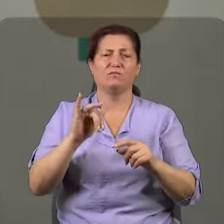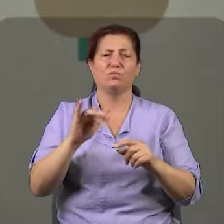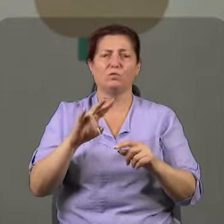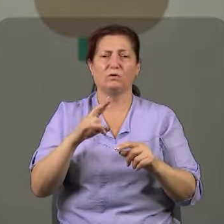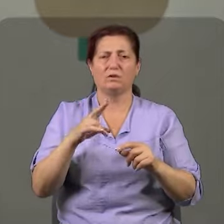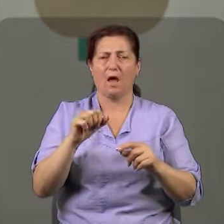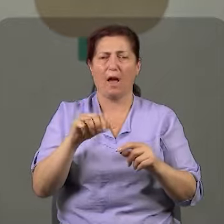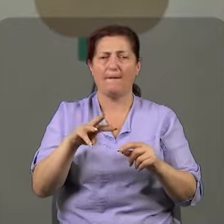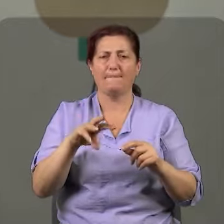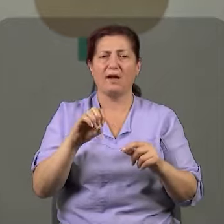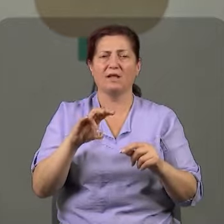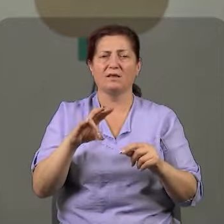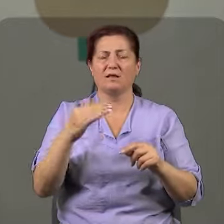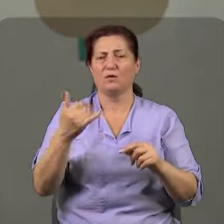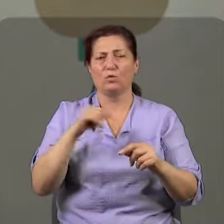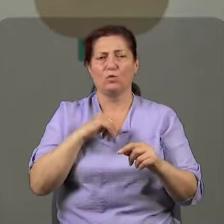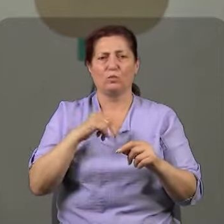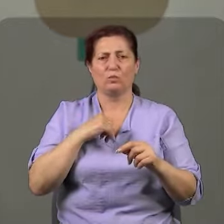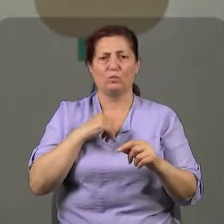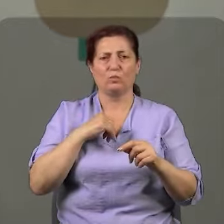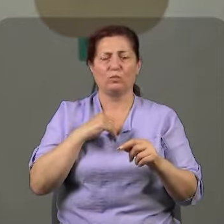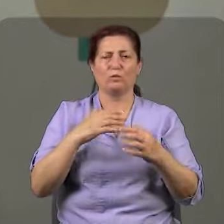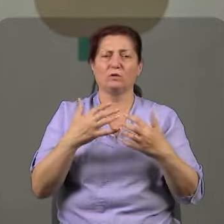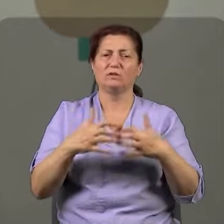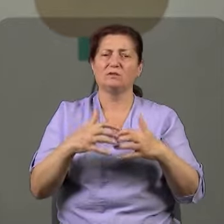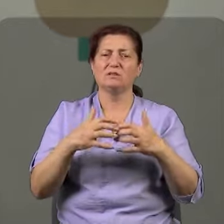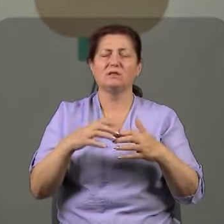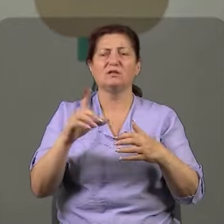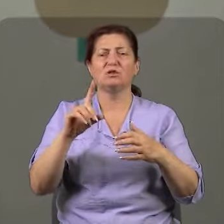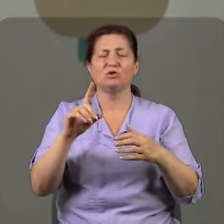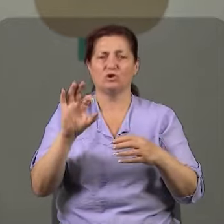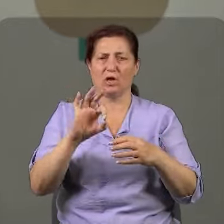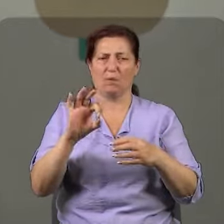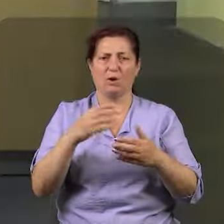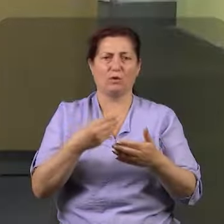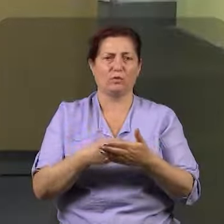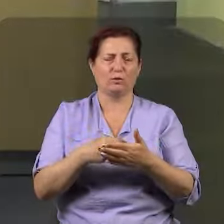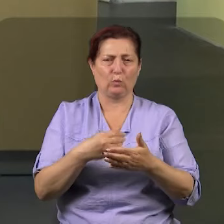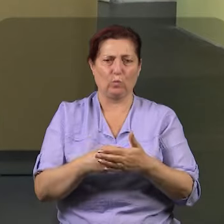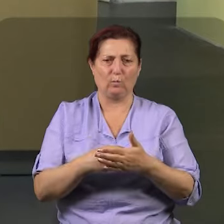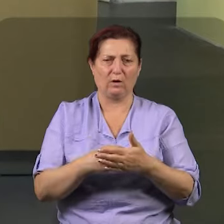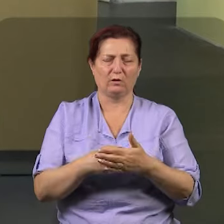գումարները, որը ասենք չտեսնված բան է, էլի, աշխարհում, այսինքն կարծես թե ամբողջ մեր